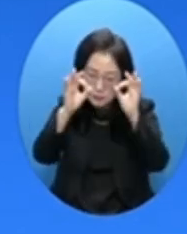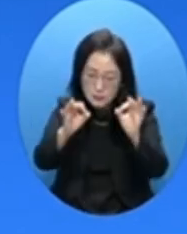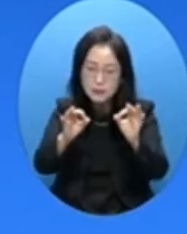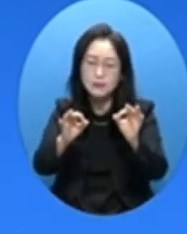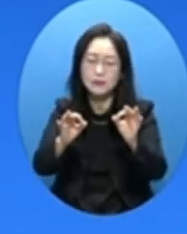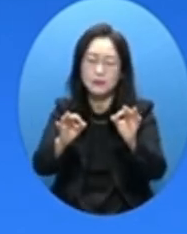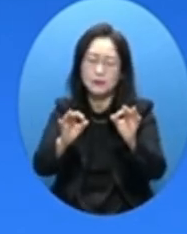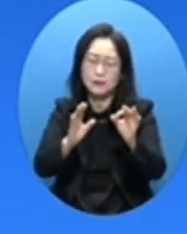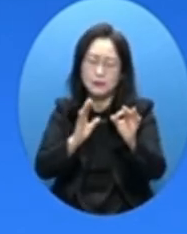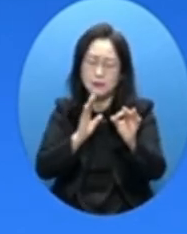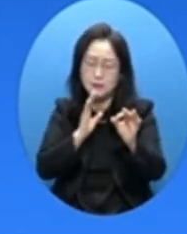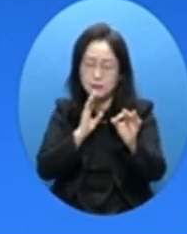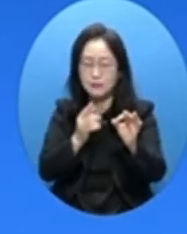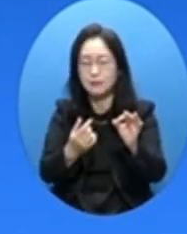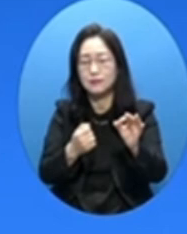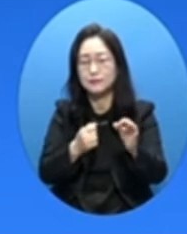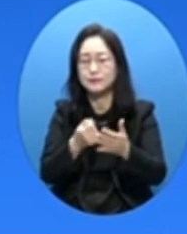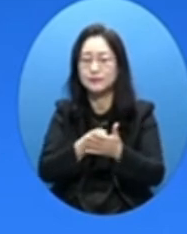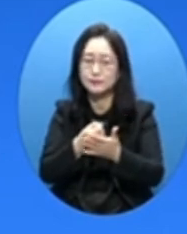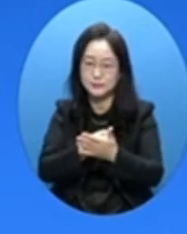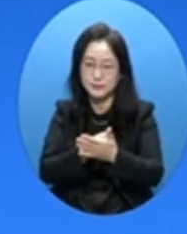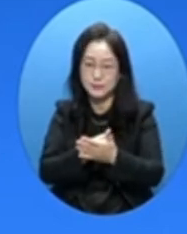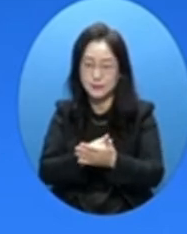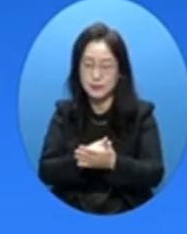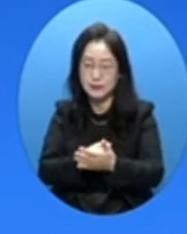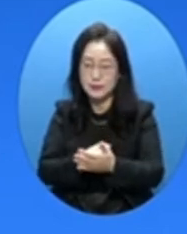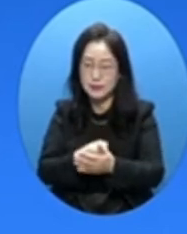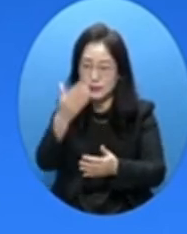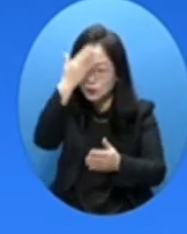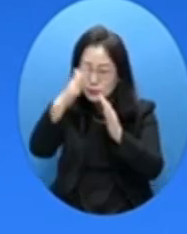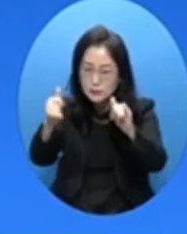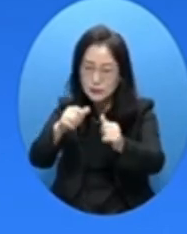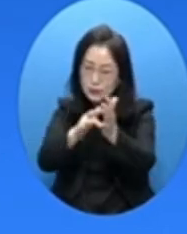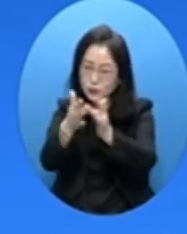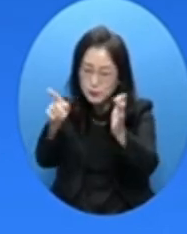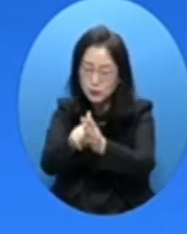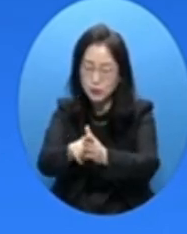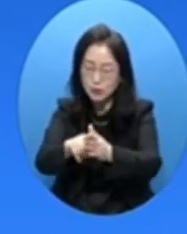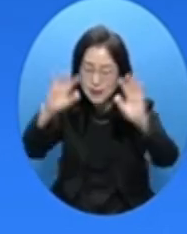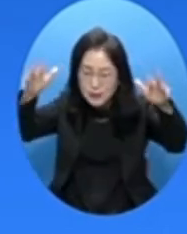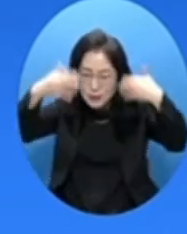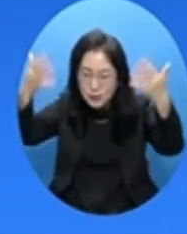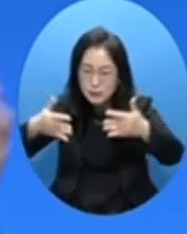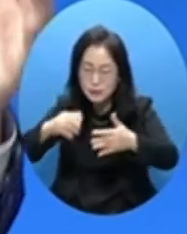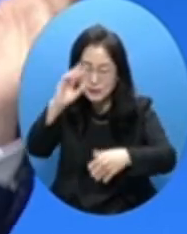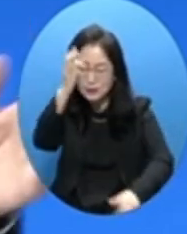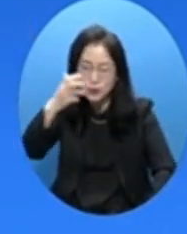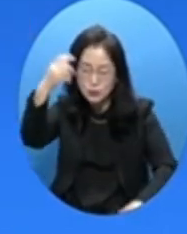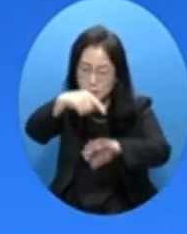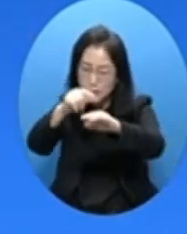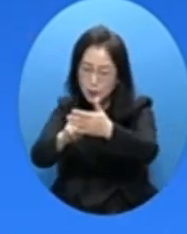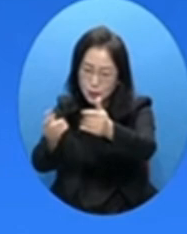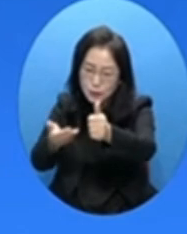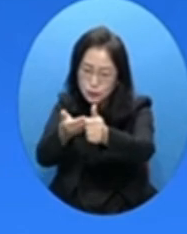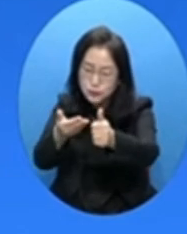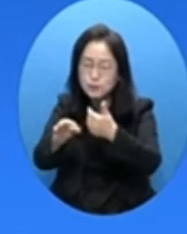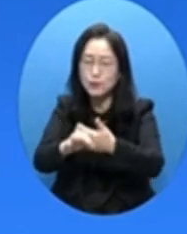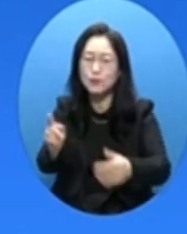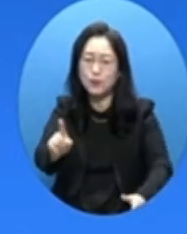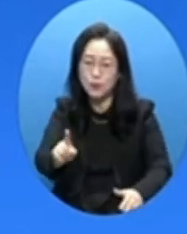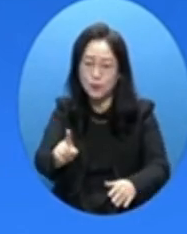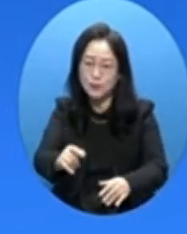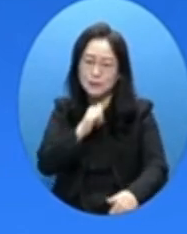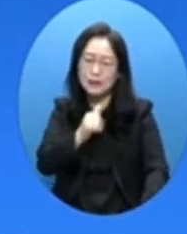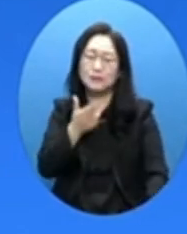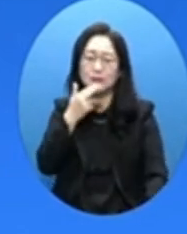말게 된 것입니다 그들이 일찍 예수를 믿더라면 성령의 바람이 그만부에 불 왔더라면 그러한 잘못된 선택을 하지